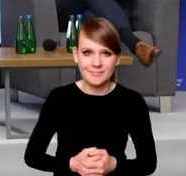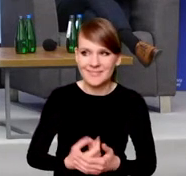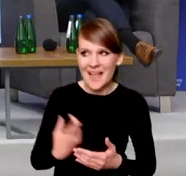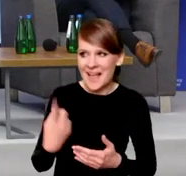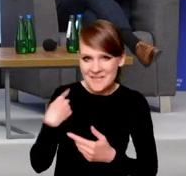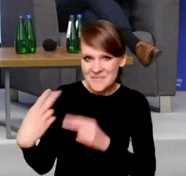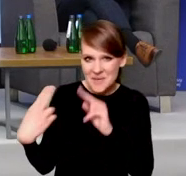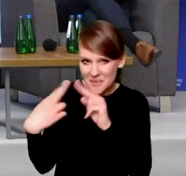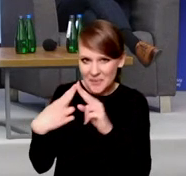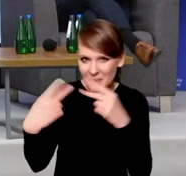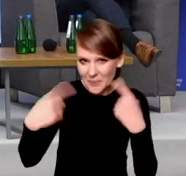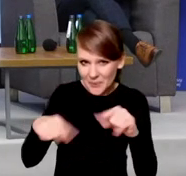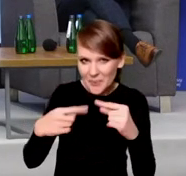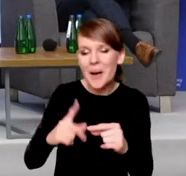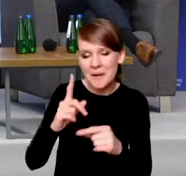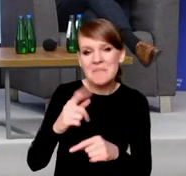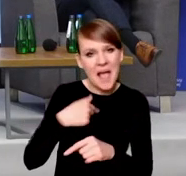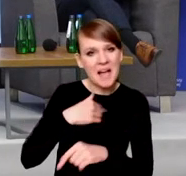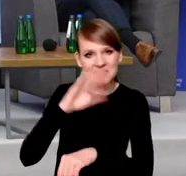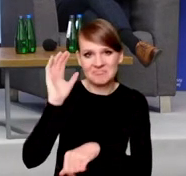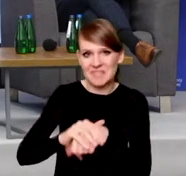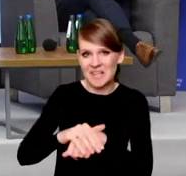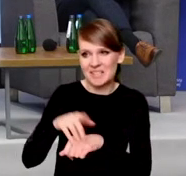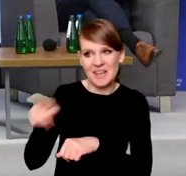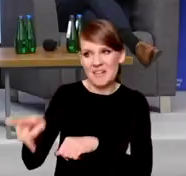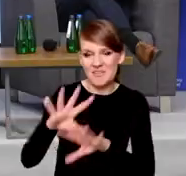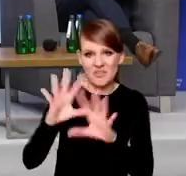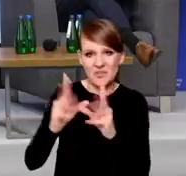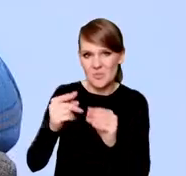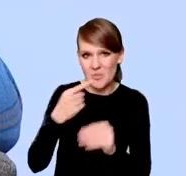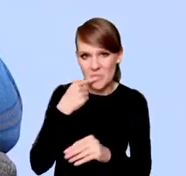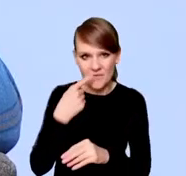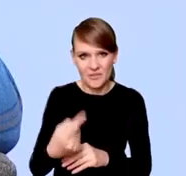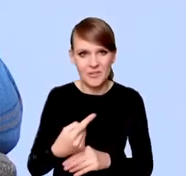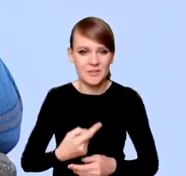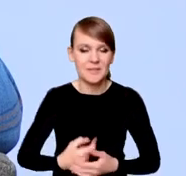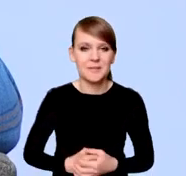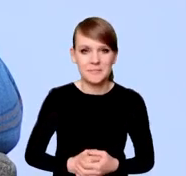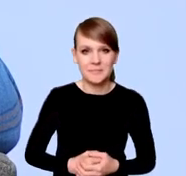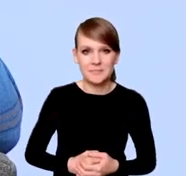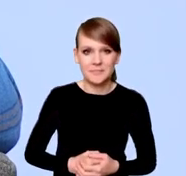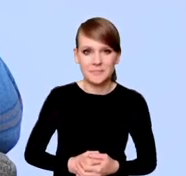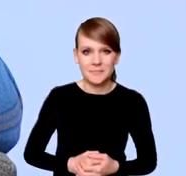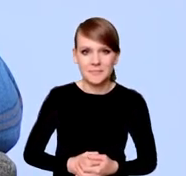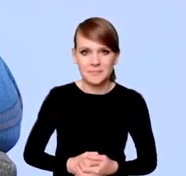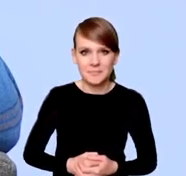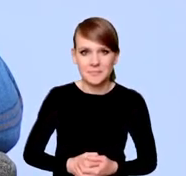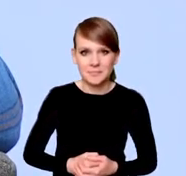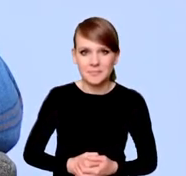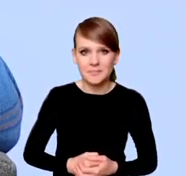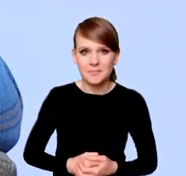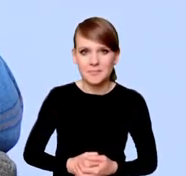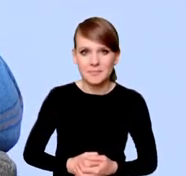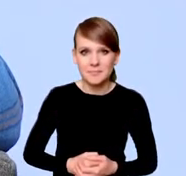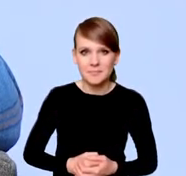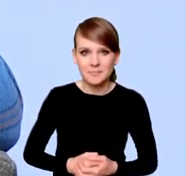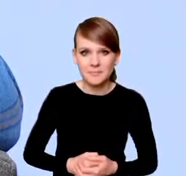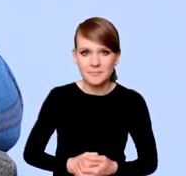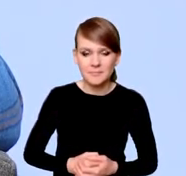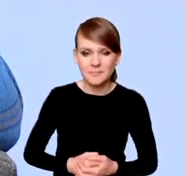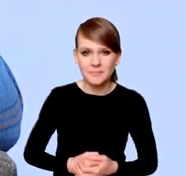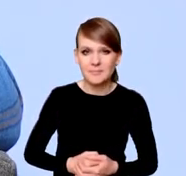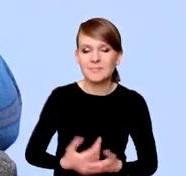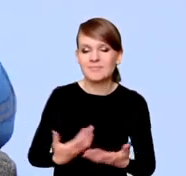się zgodzić z każdym słowem wypowiadanym przez panią. I dla mnie